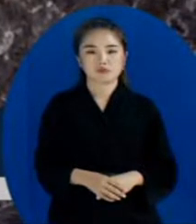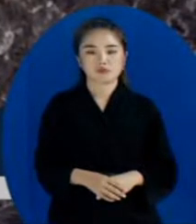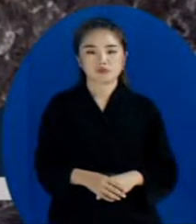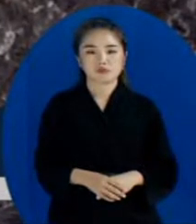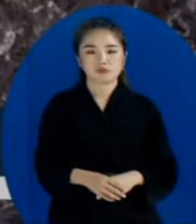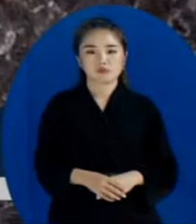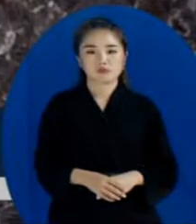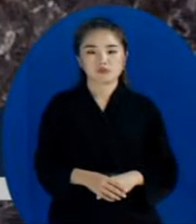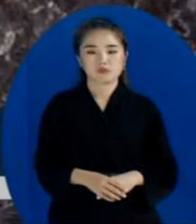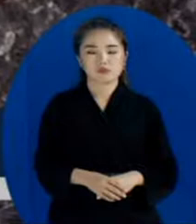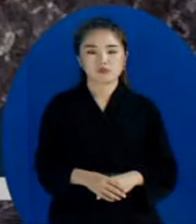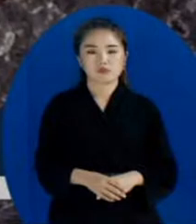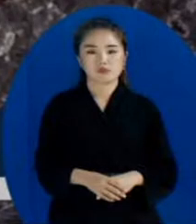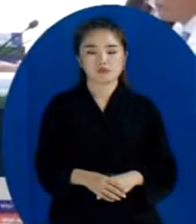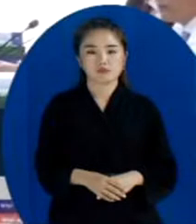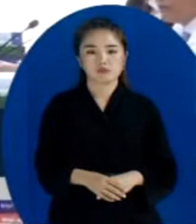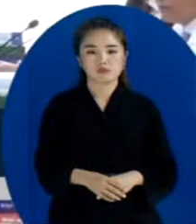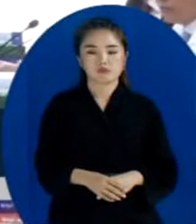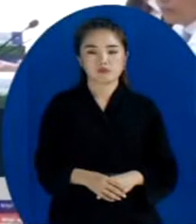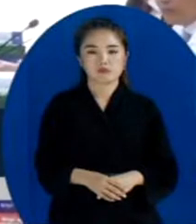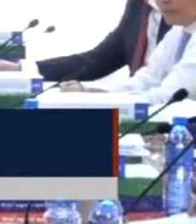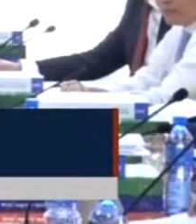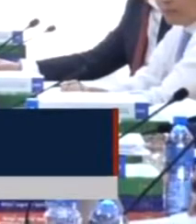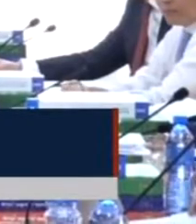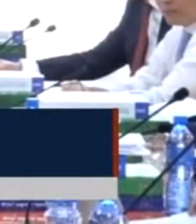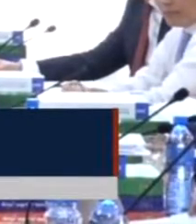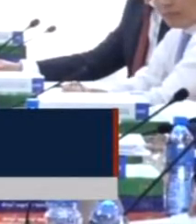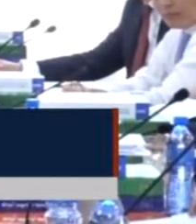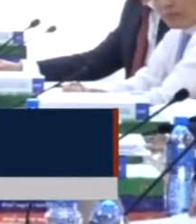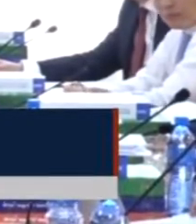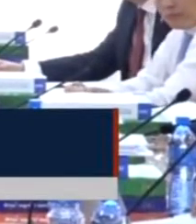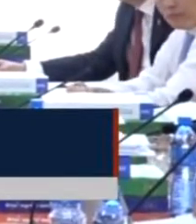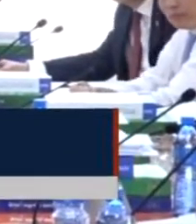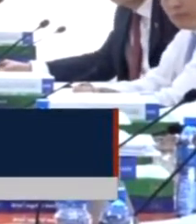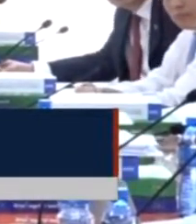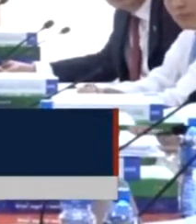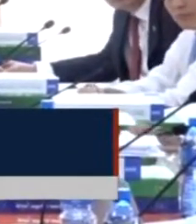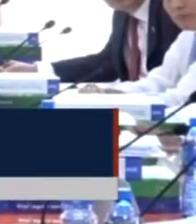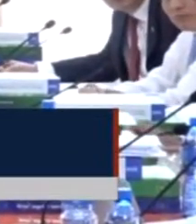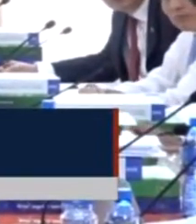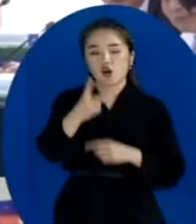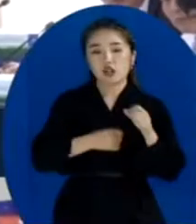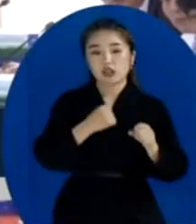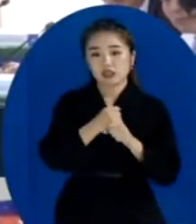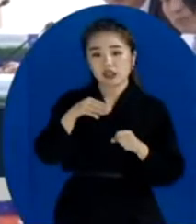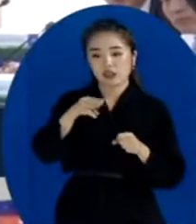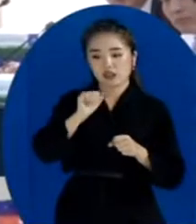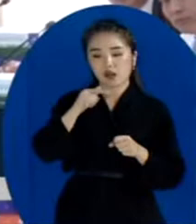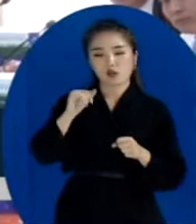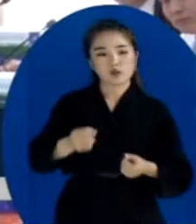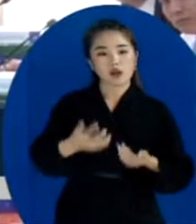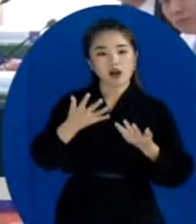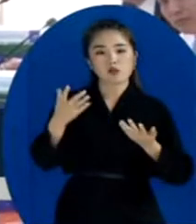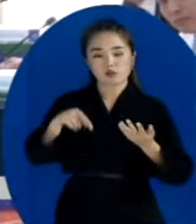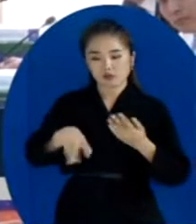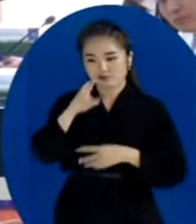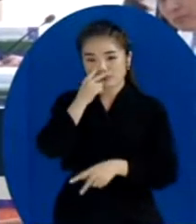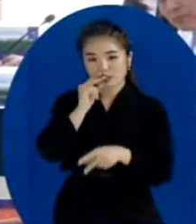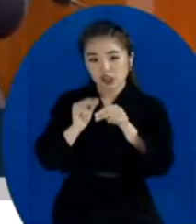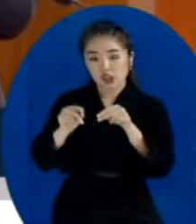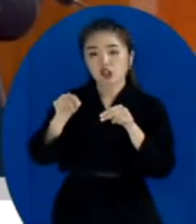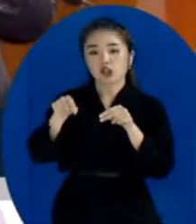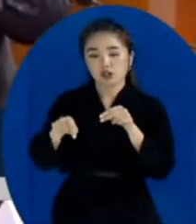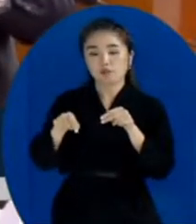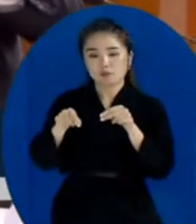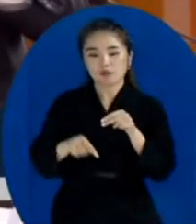газрын дарга оюун эрдэнийг 2 жилийн хугацаанд хэн тагнаж чагнасан бэ гэдг нь анхаарал татаж байна. 2 жил тагнуулсан гомдлоо Улсын хурлын тусгай хяналтын